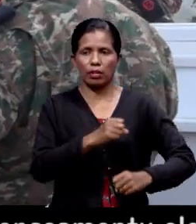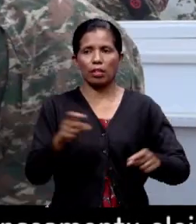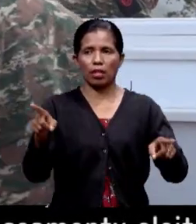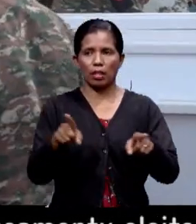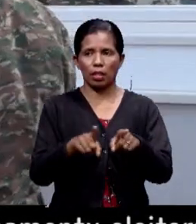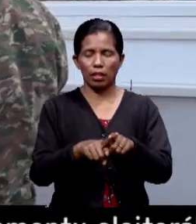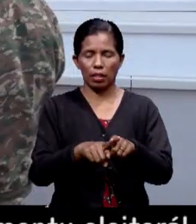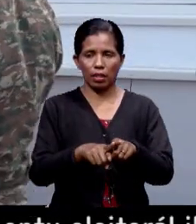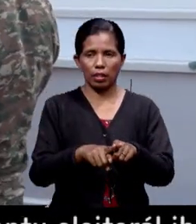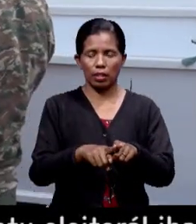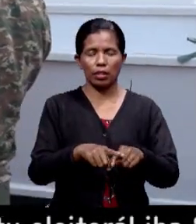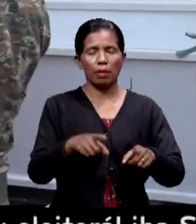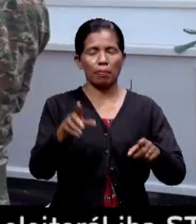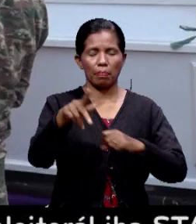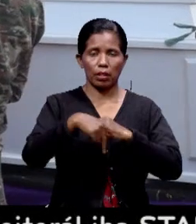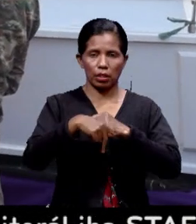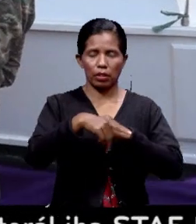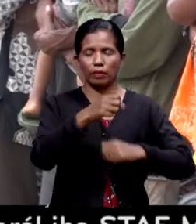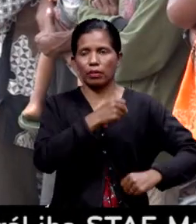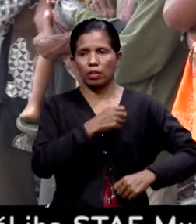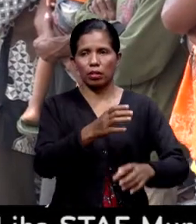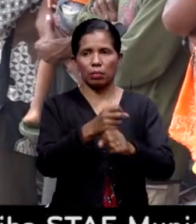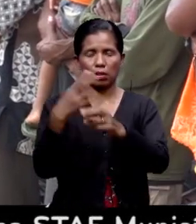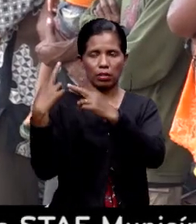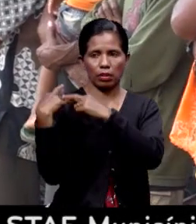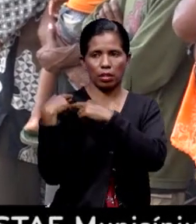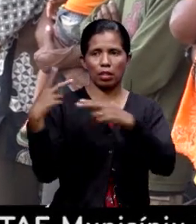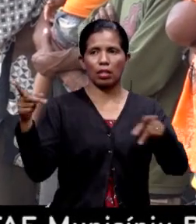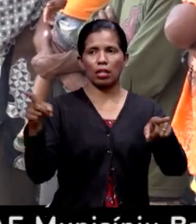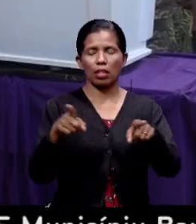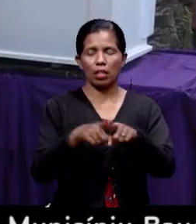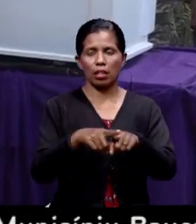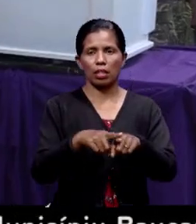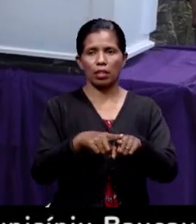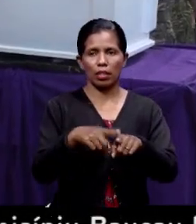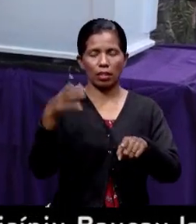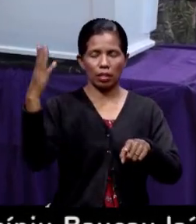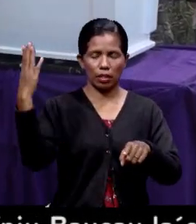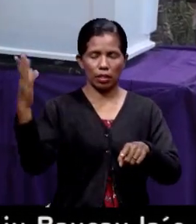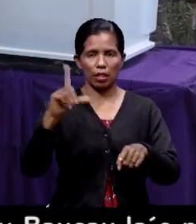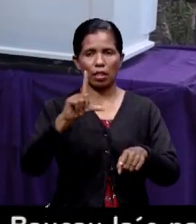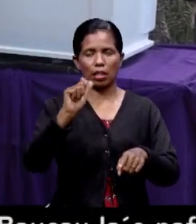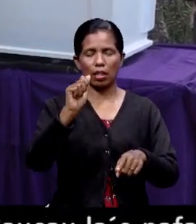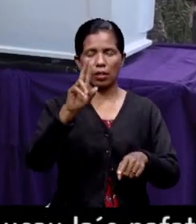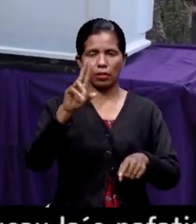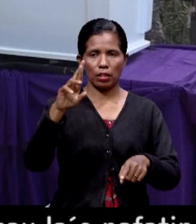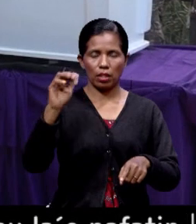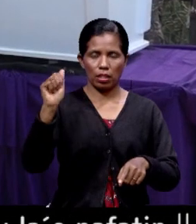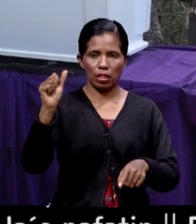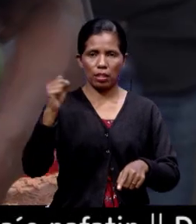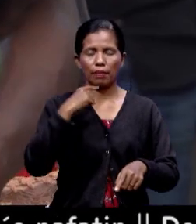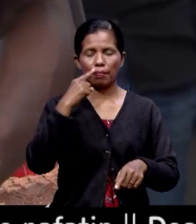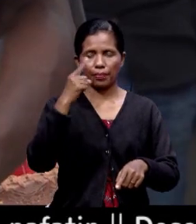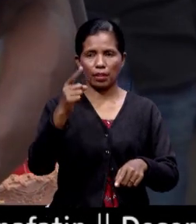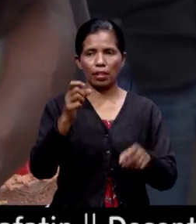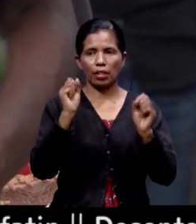hanesan delegado Fretling, no ikus mai simu responsabilidade hanesan subsefi iha zona laulara. Alen dene saudoso mos hetan